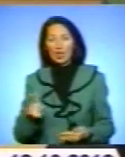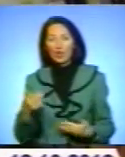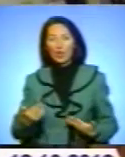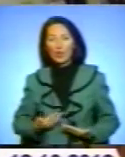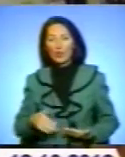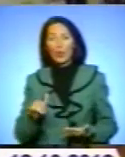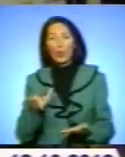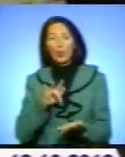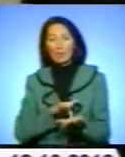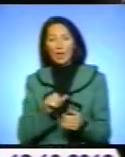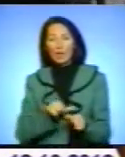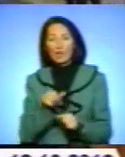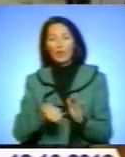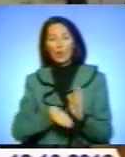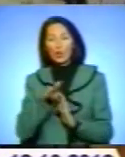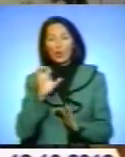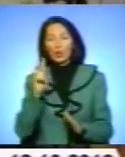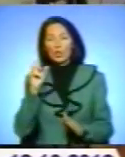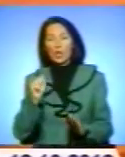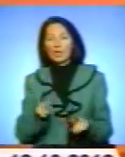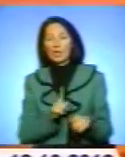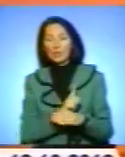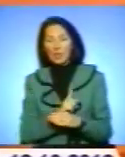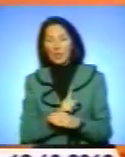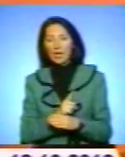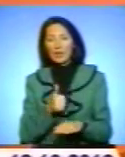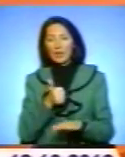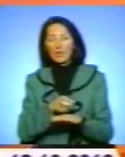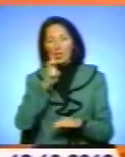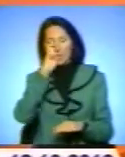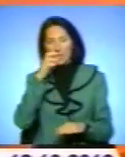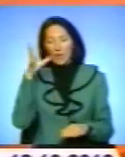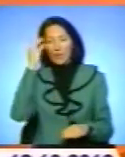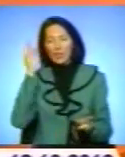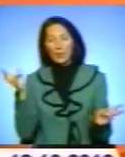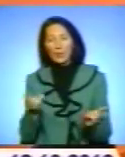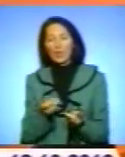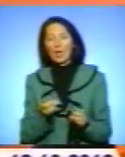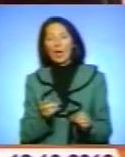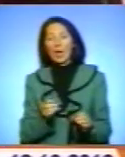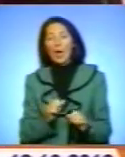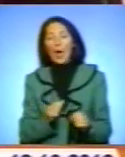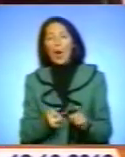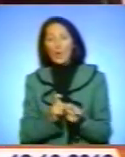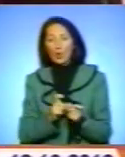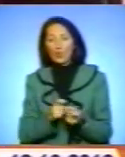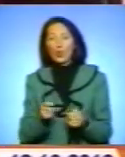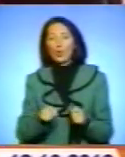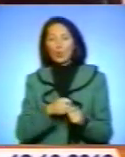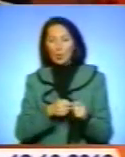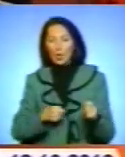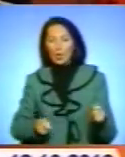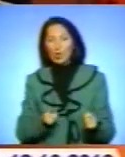містах. Крім високих соціальних стандартів, глава держави вважає за необхідне і рішучу боротьбу з бюрократією, що заважає швидкому